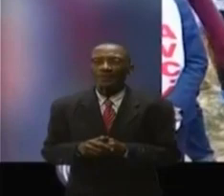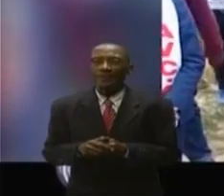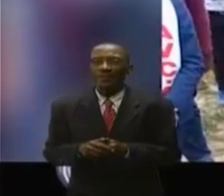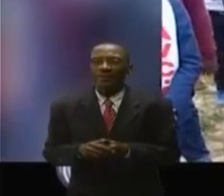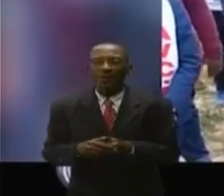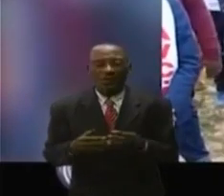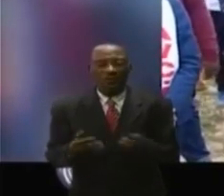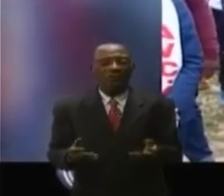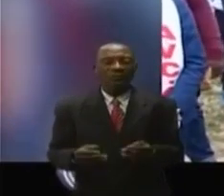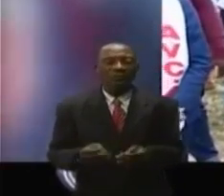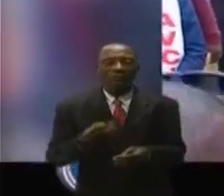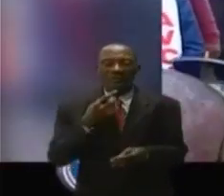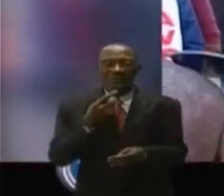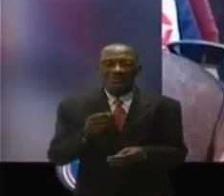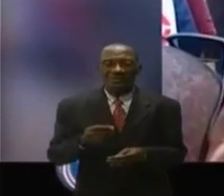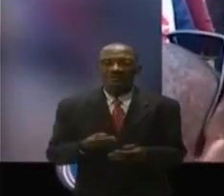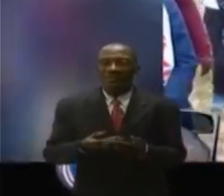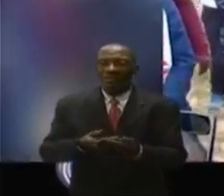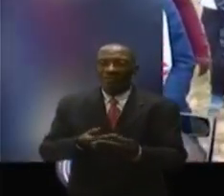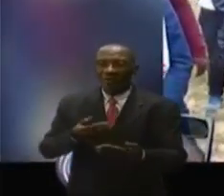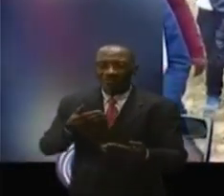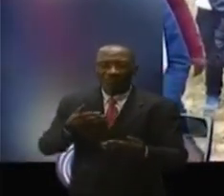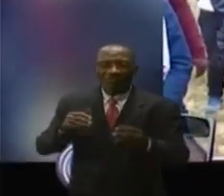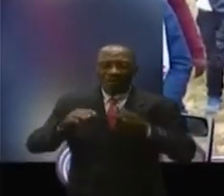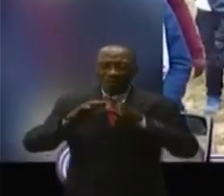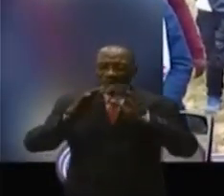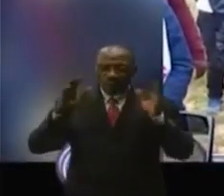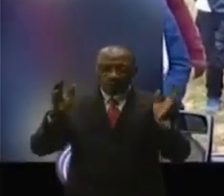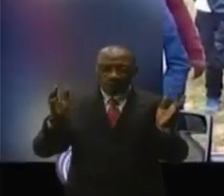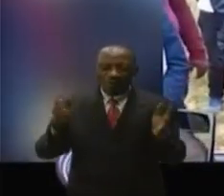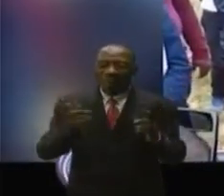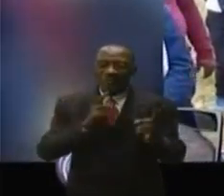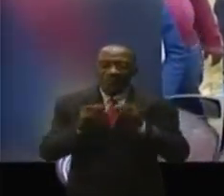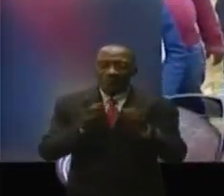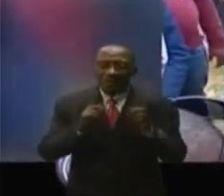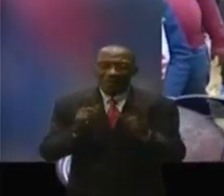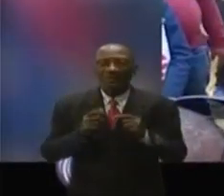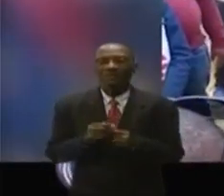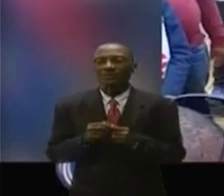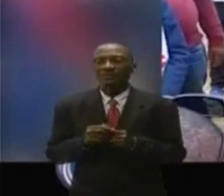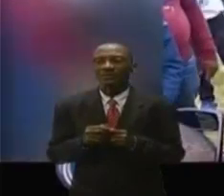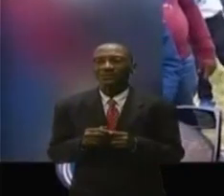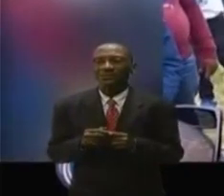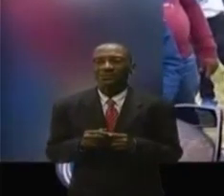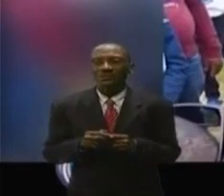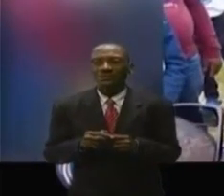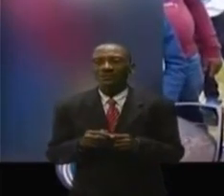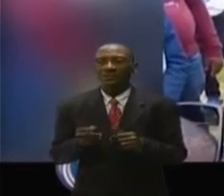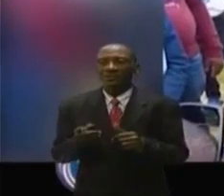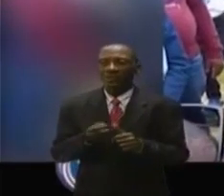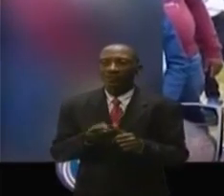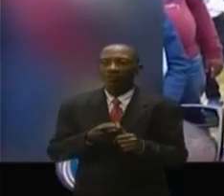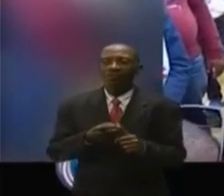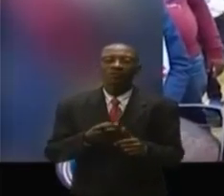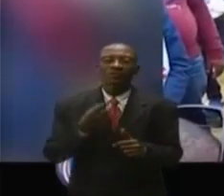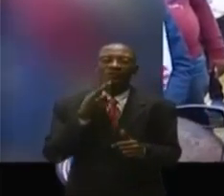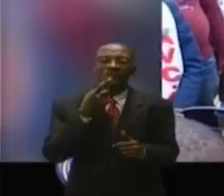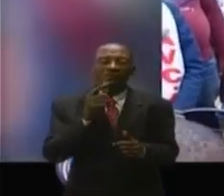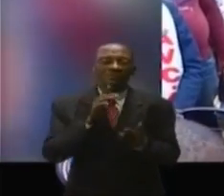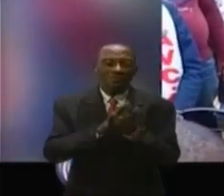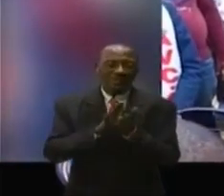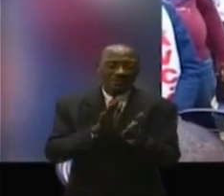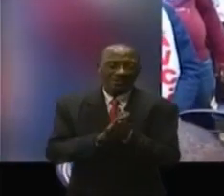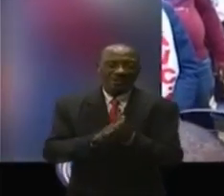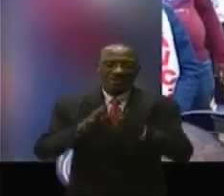toute chose, n'est pas que vous féliciter Moutri, Tata Antoine Félix Tshilombo. Avant toute chose, je remercie et rends d'abord un vibrant